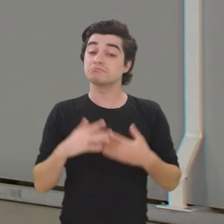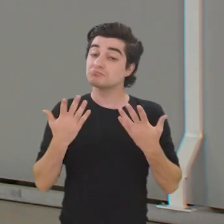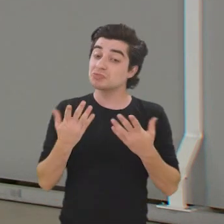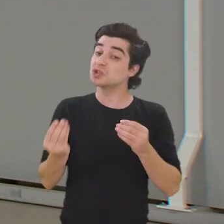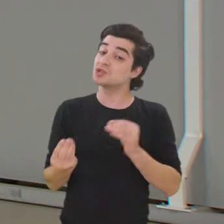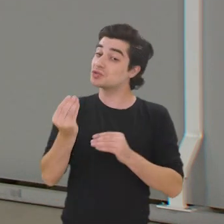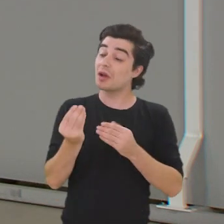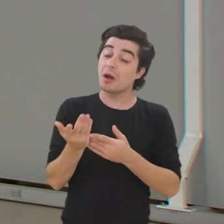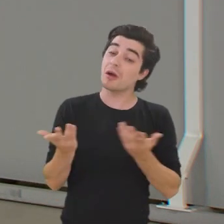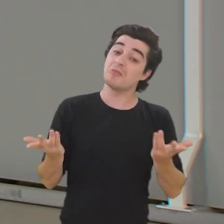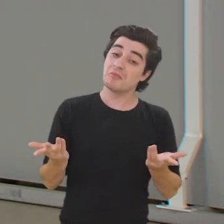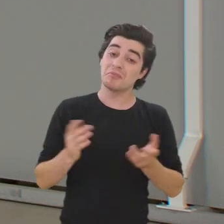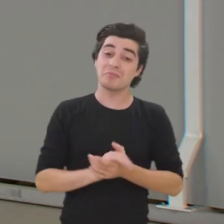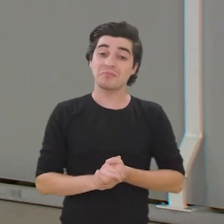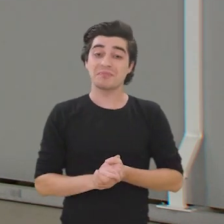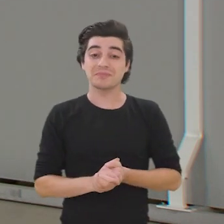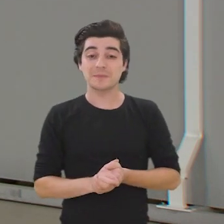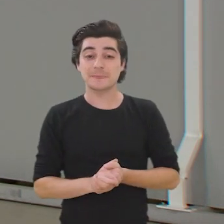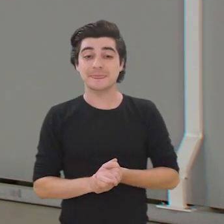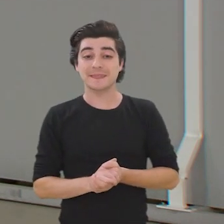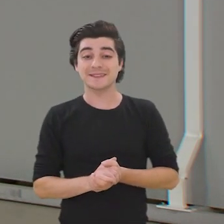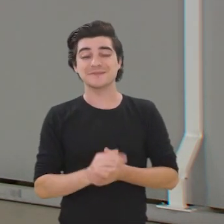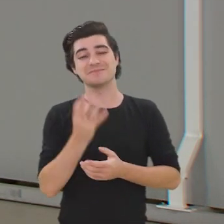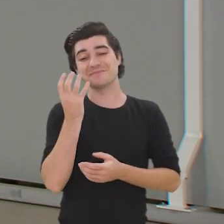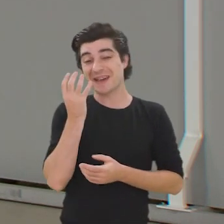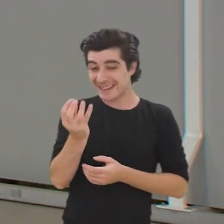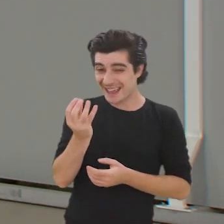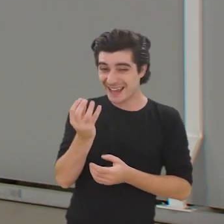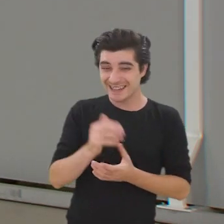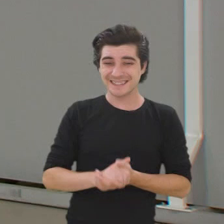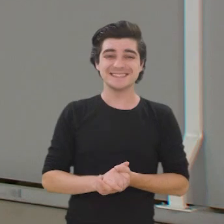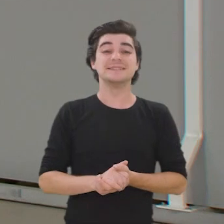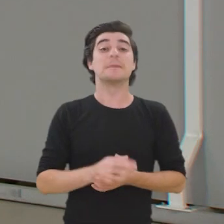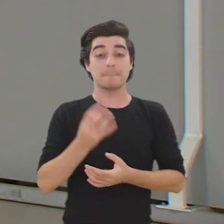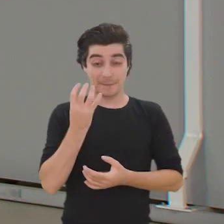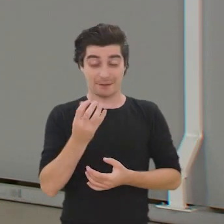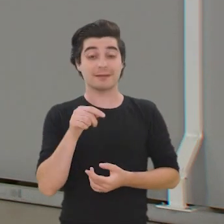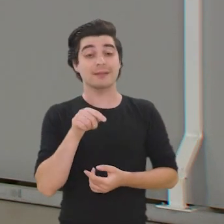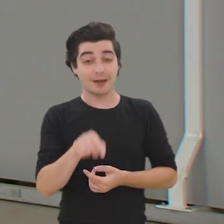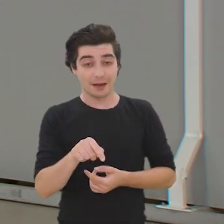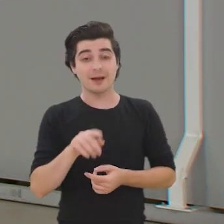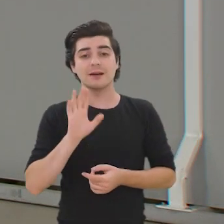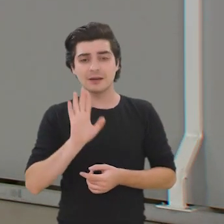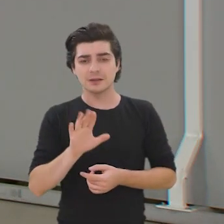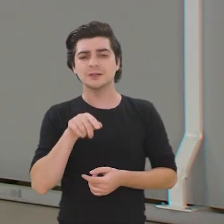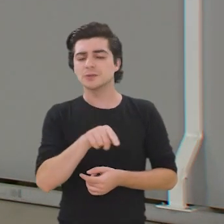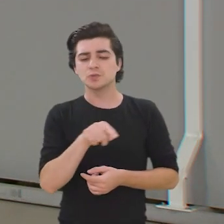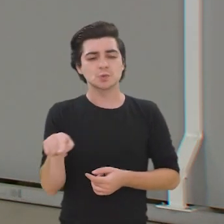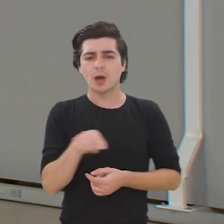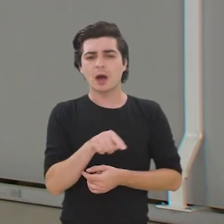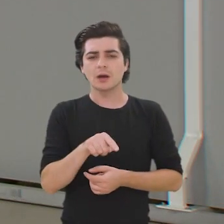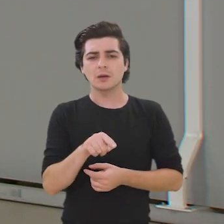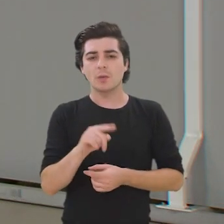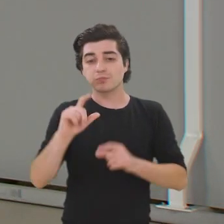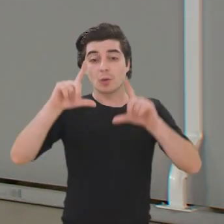Acaba bu sefer ne gelecek? Bardak. Bardaklar gelecek. Ve şimdi bunları